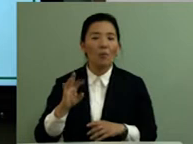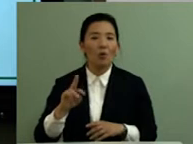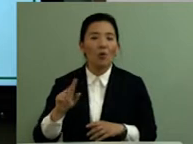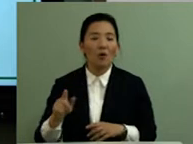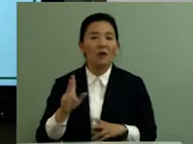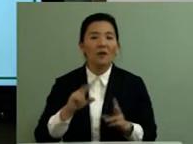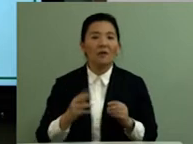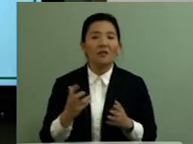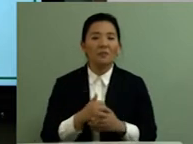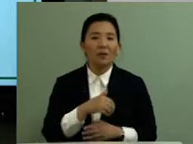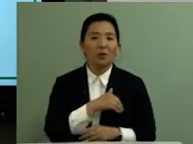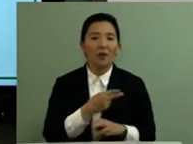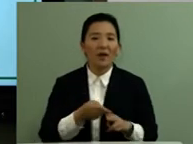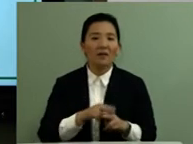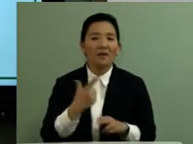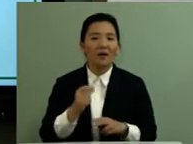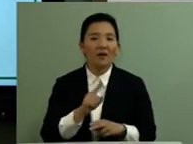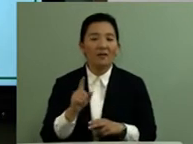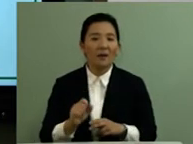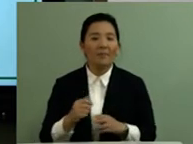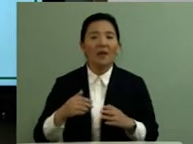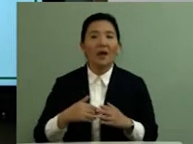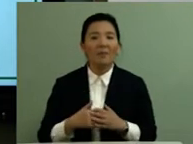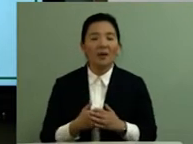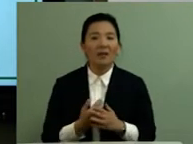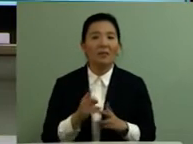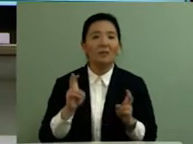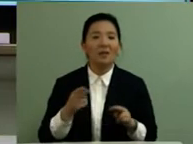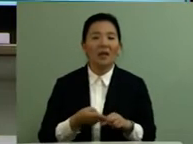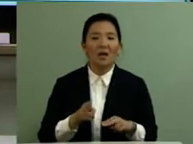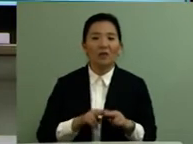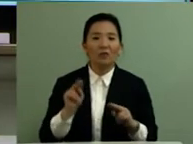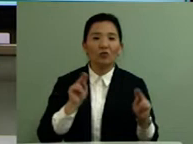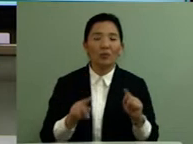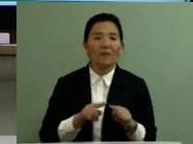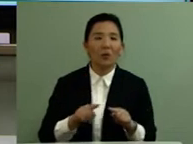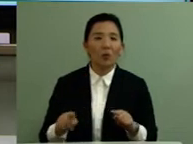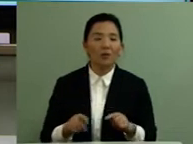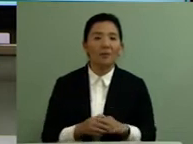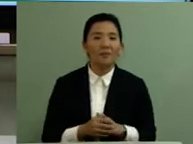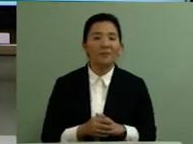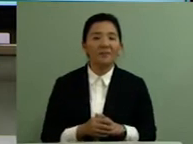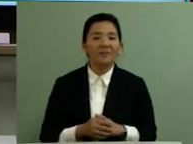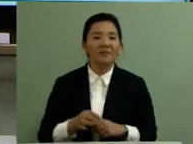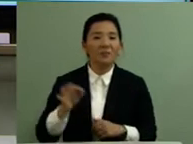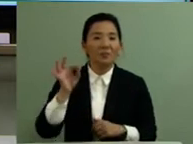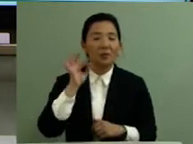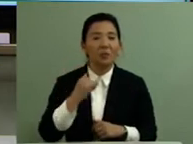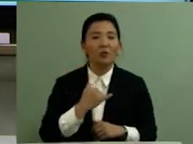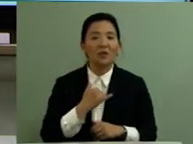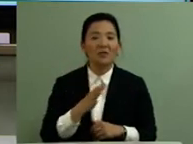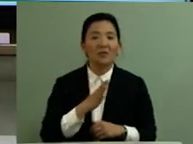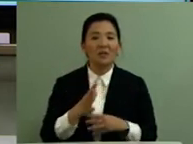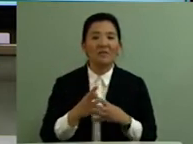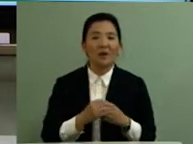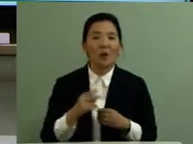перевести. Найдите температуру этого газа. Опять-таки материал этого учебного года. Вспоминаем, у нас было с